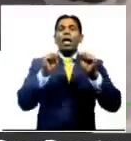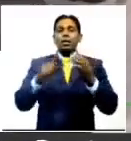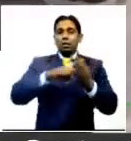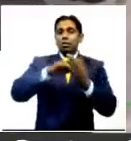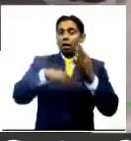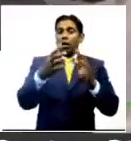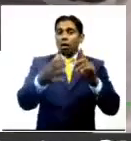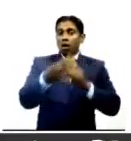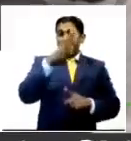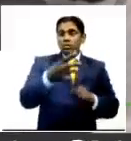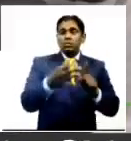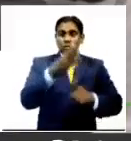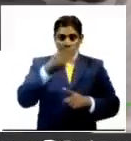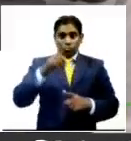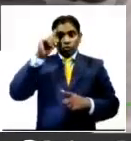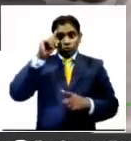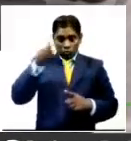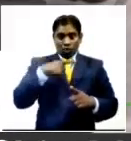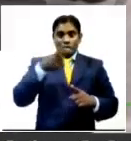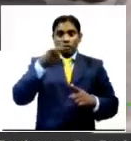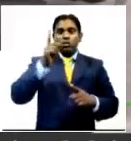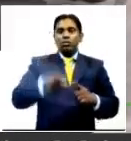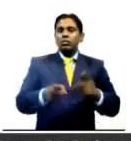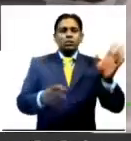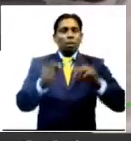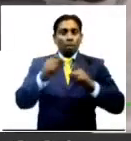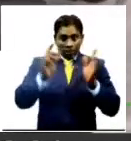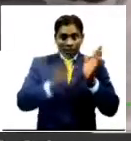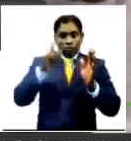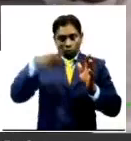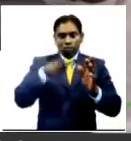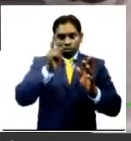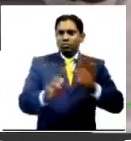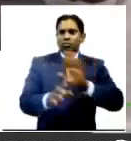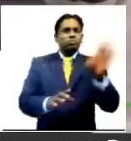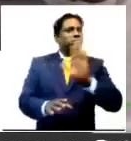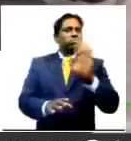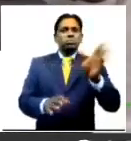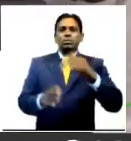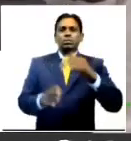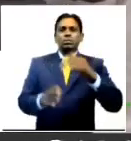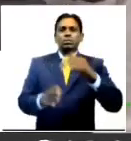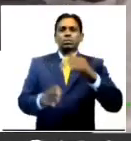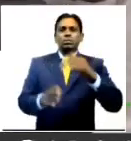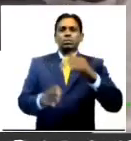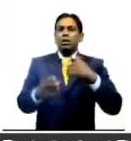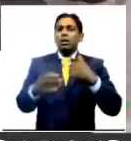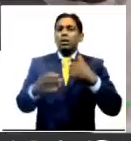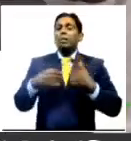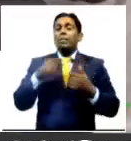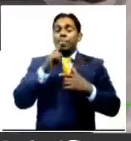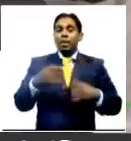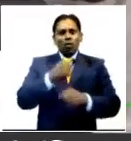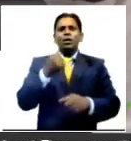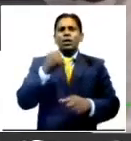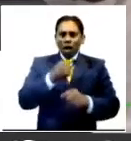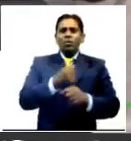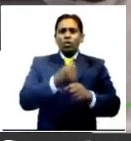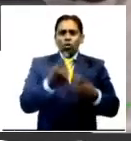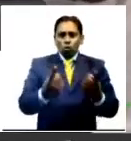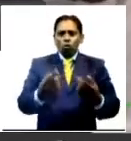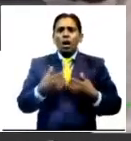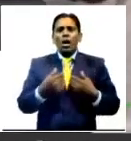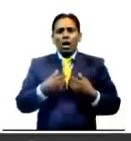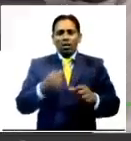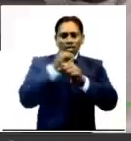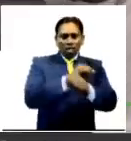අපේ අගමැතිතුමාට ඕනවටවත් ආණ්ඩුවට ඕනවත් නෙවෙයි රංජන් හිරේ ගියේ ආණ්ඩුවට ඕන නම් හිරේ යවන්න ඕනේ බඩු ඉන්නවා ඇඟිල්ලෙන් පෙන්නන්න හිරයවන්න ඕන නම්